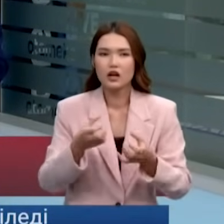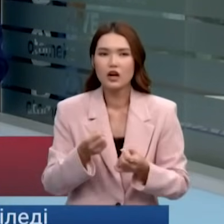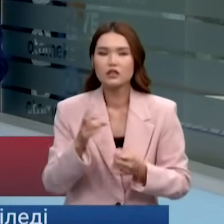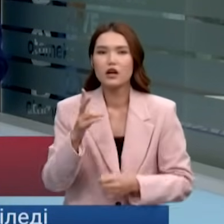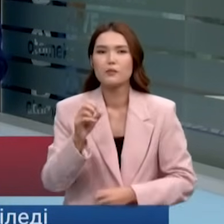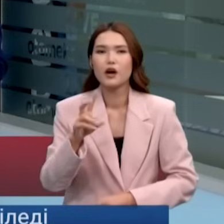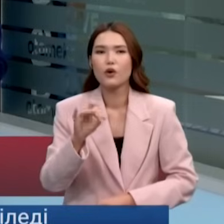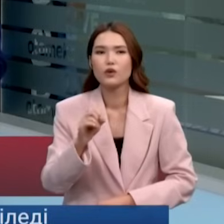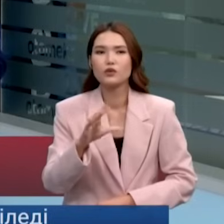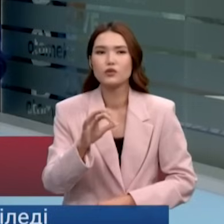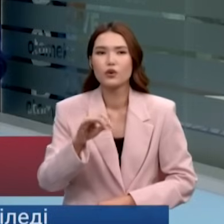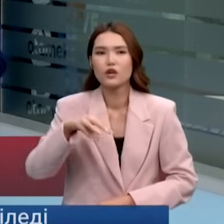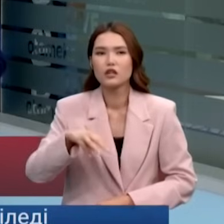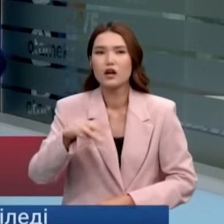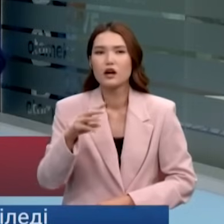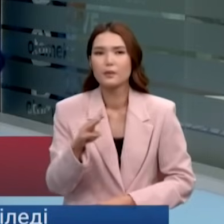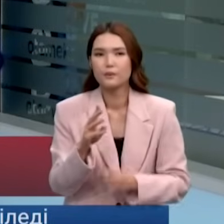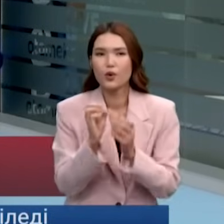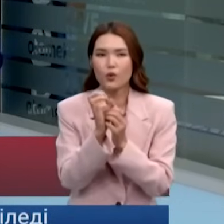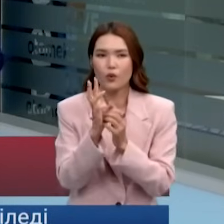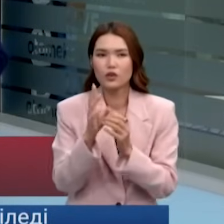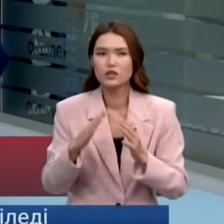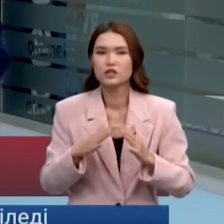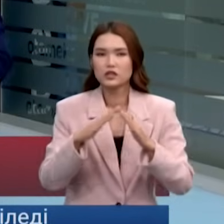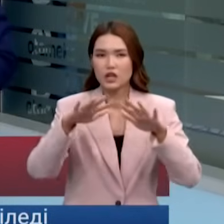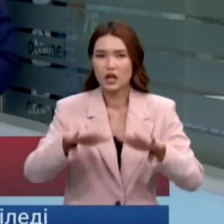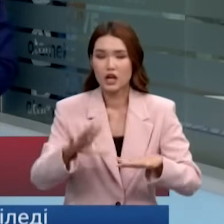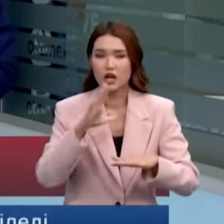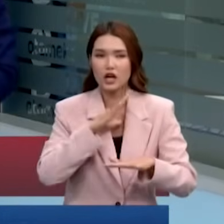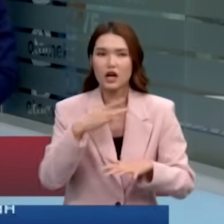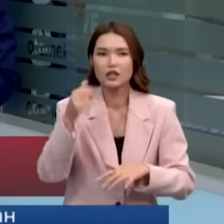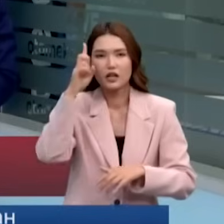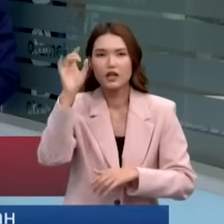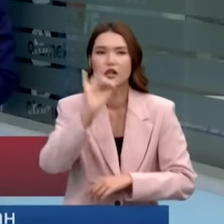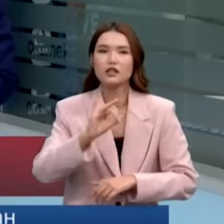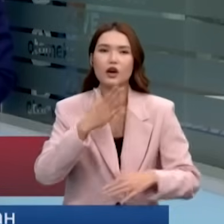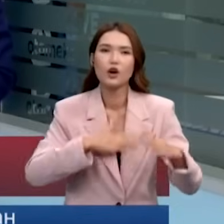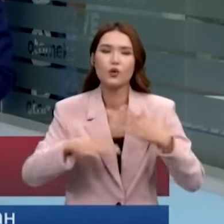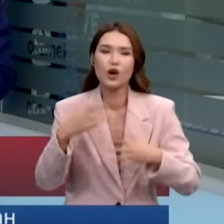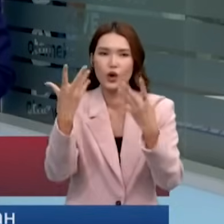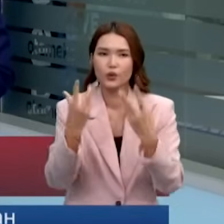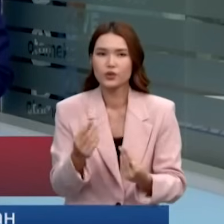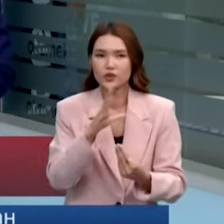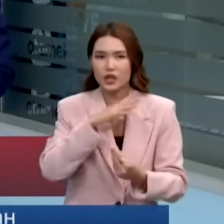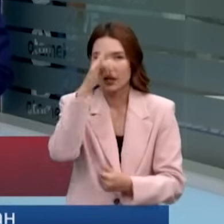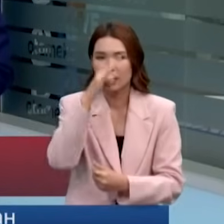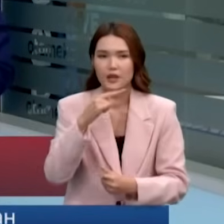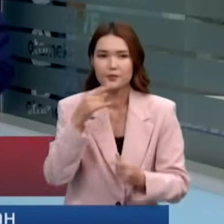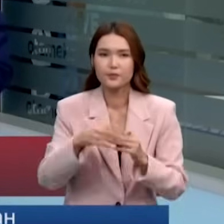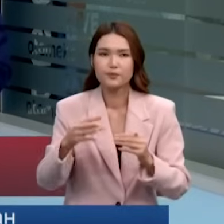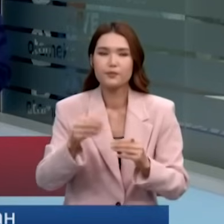Байқоңырдан Союз ТМ-13 кемесімен ғарышқа аттанған. Бұл ел тарихындағы қуанышты күн еді. Өйткені Қазақ